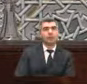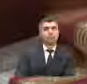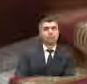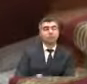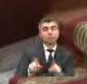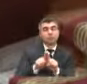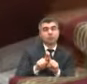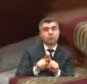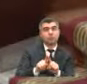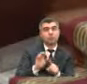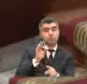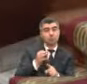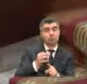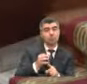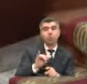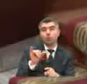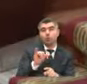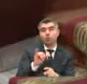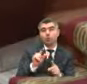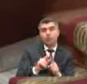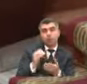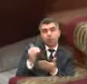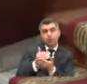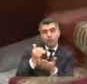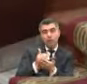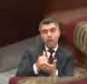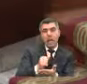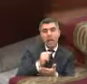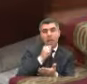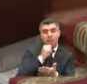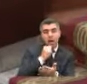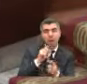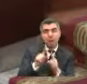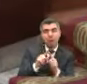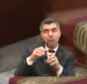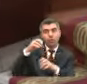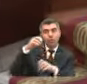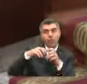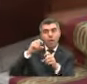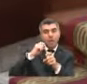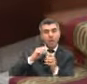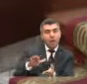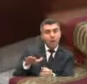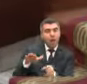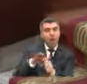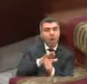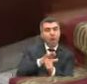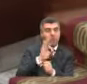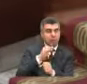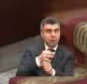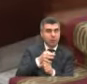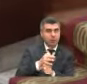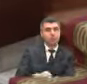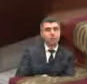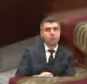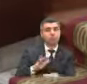على محور ديال تجميع المياه السطحية في السدود. نحن